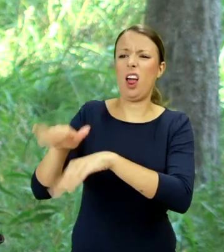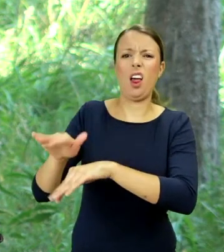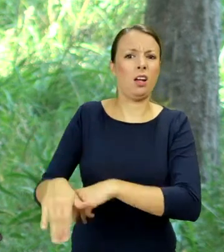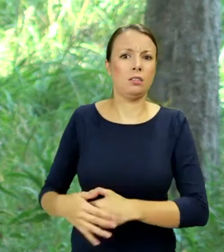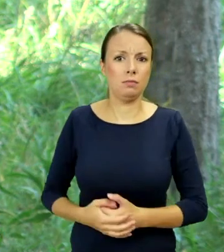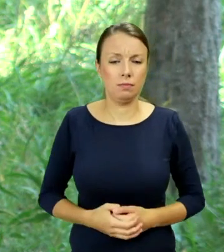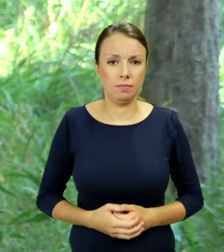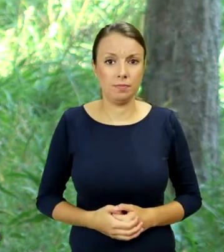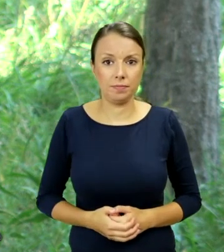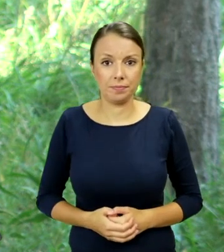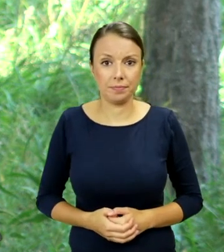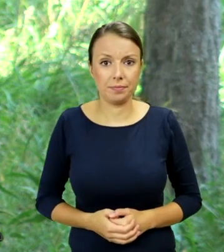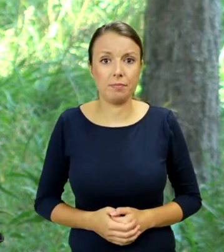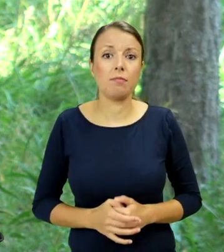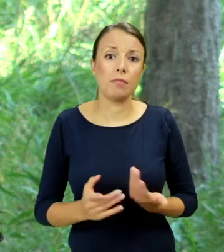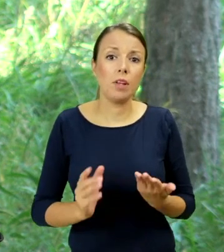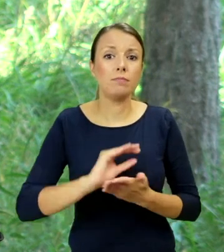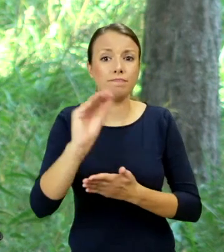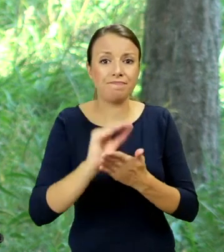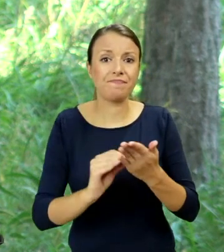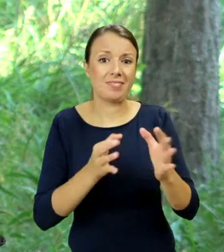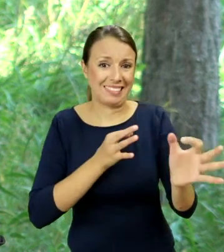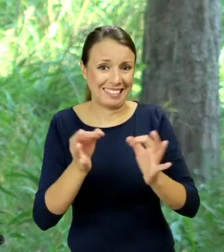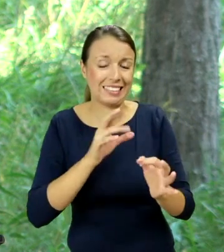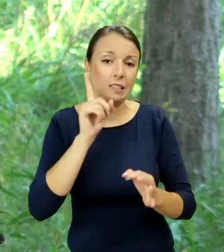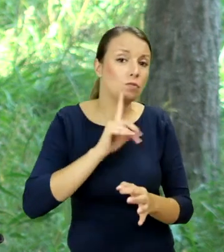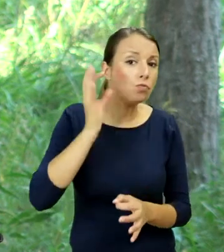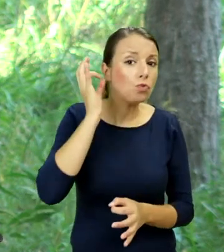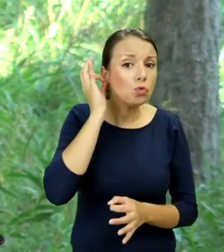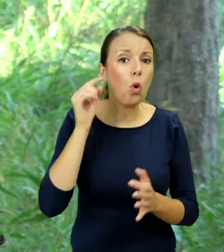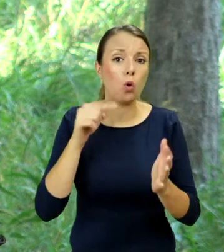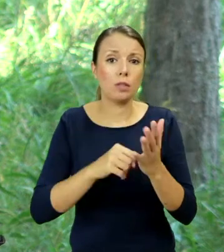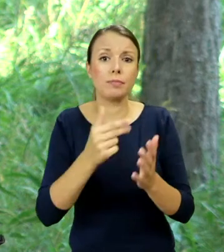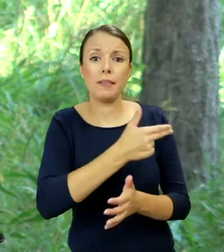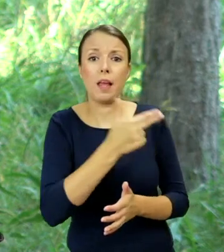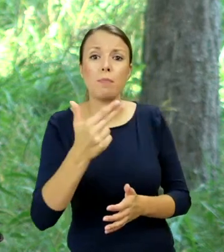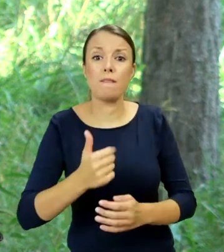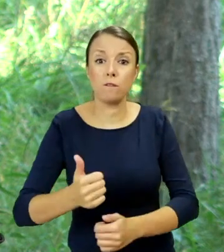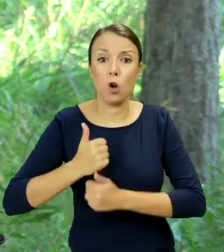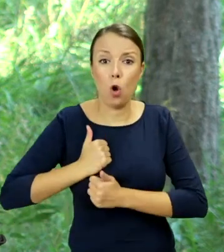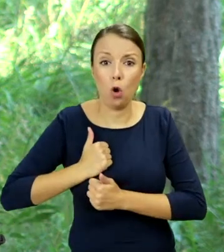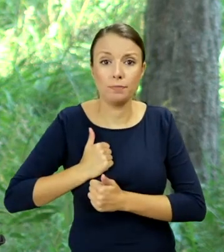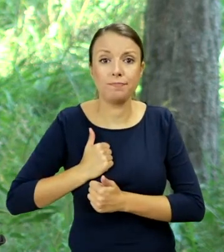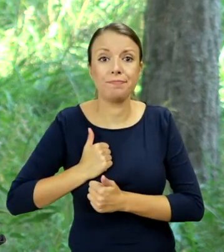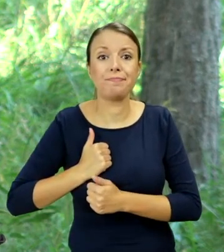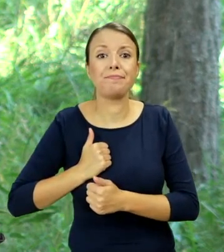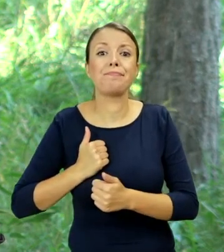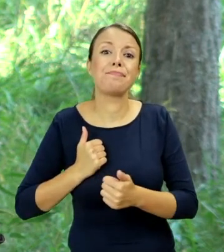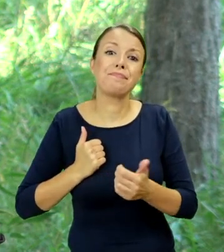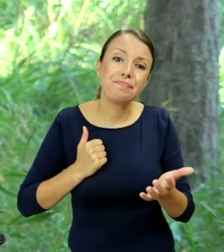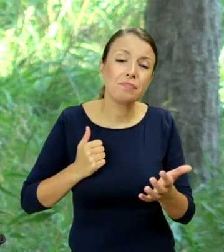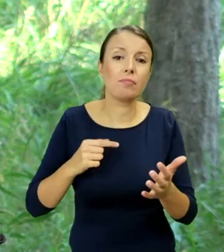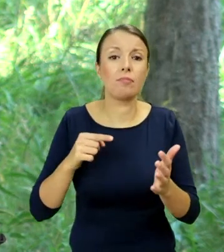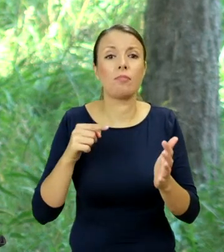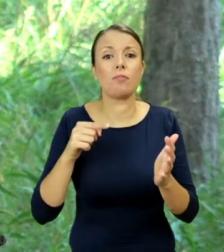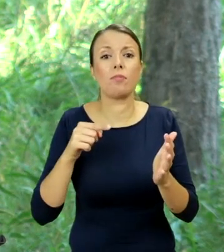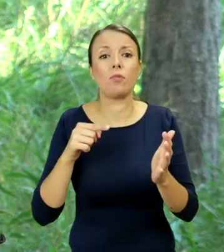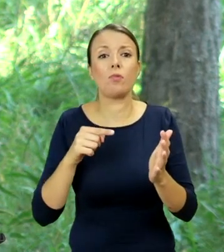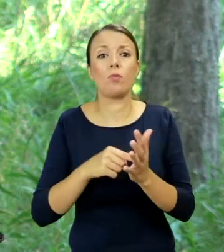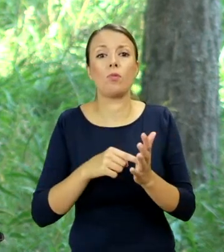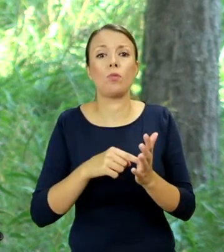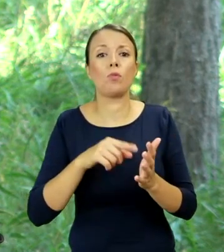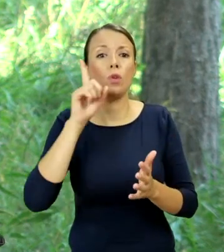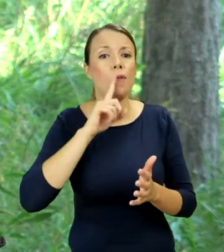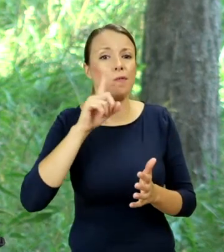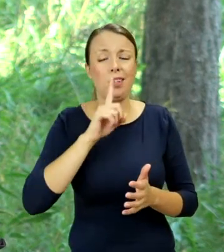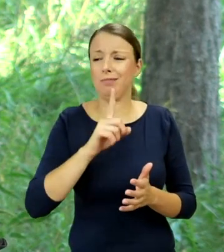piszą historycy i historyczki wojskowości, poczytywali sobie za ujmę omawianie spraw dotyczących wojska z